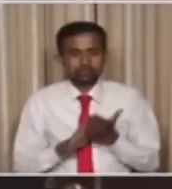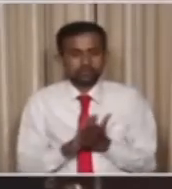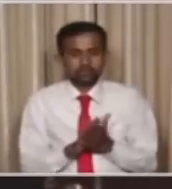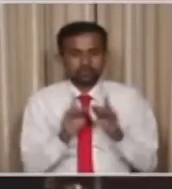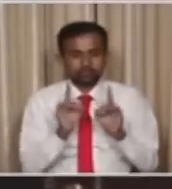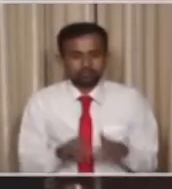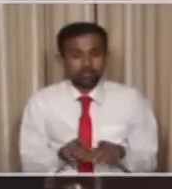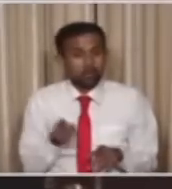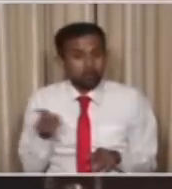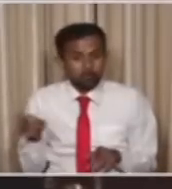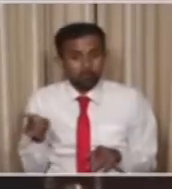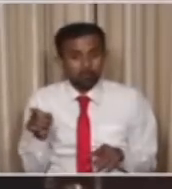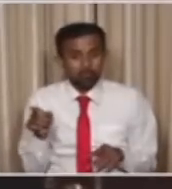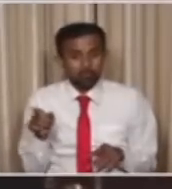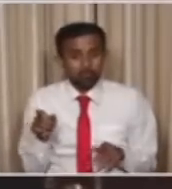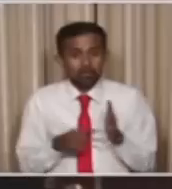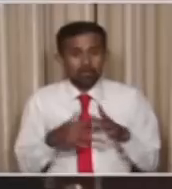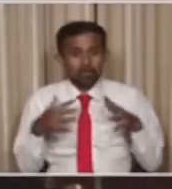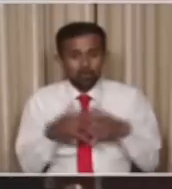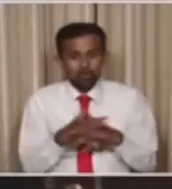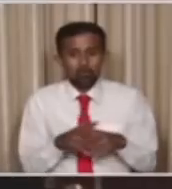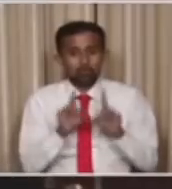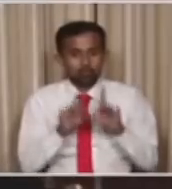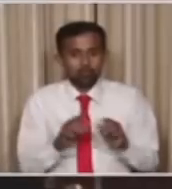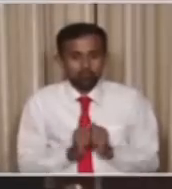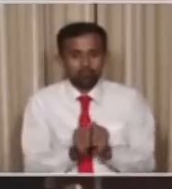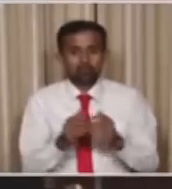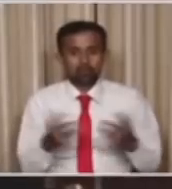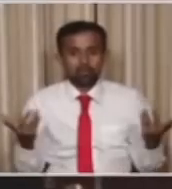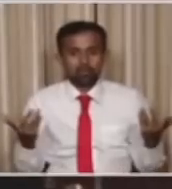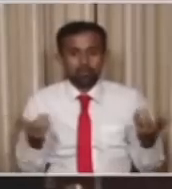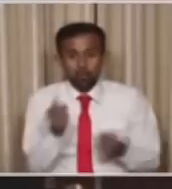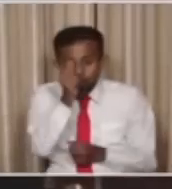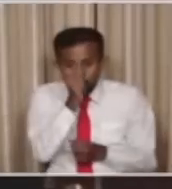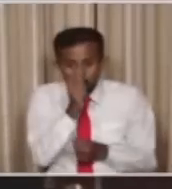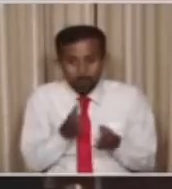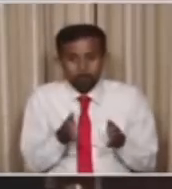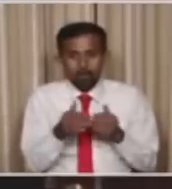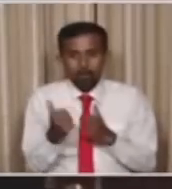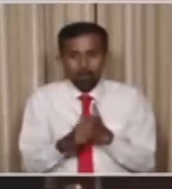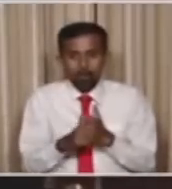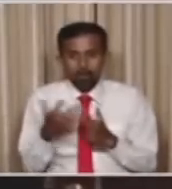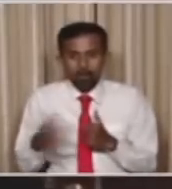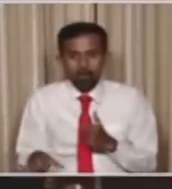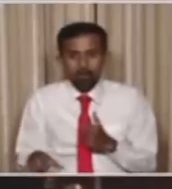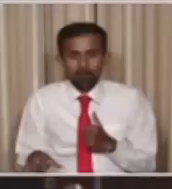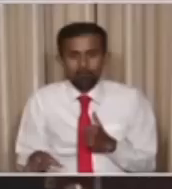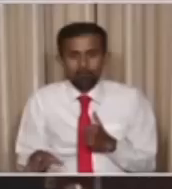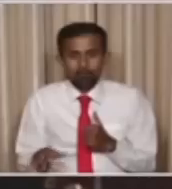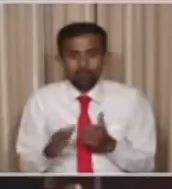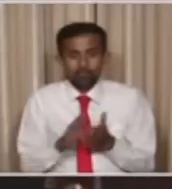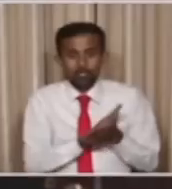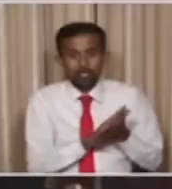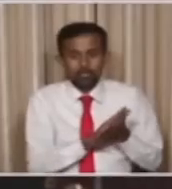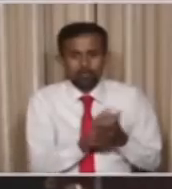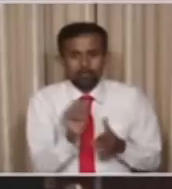ආකාරයක මේ අය නීතියට අනුව මේක ක්‍රියා කරන්නේ නැහැ. හොර පාරවල් හදාගත්ත කරු සභාපතිතුමනි හියුමන් ඉමුනොලොබින්